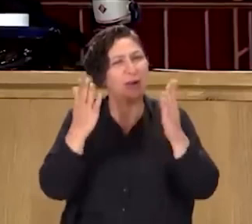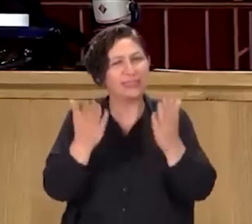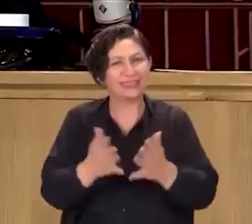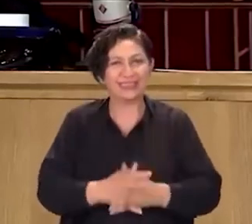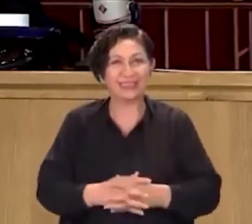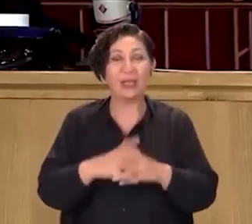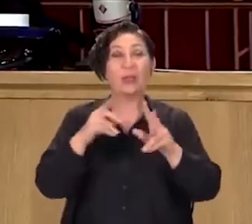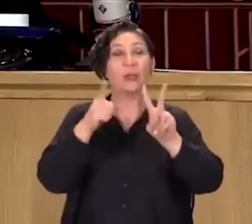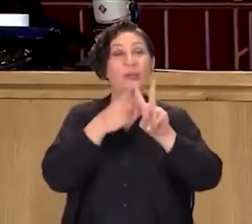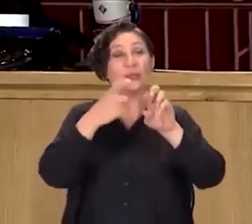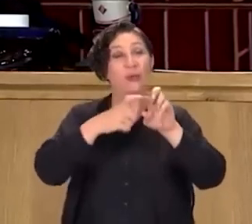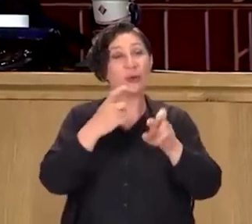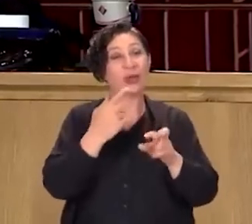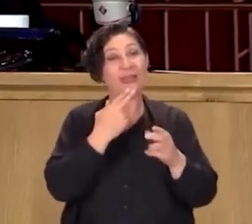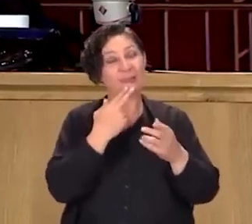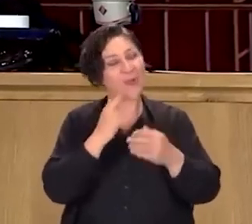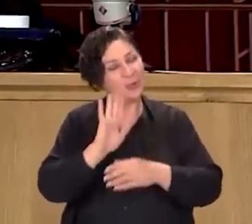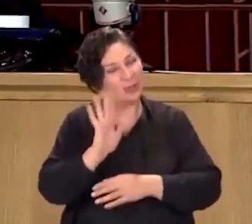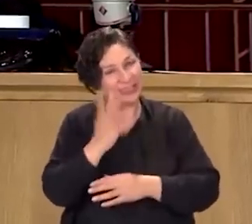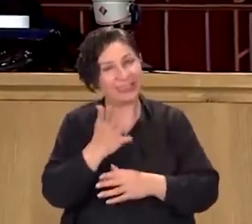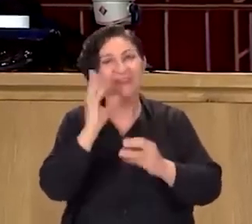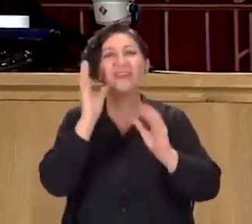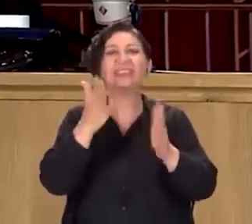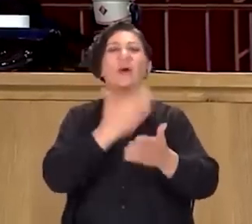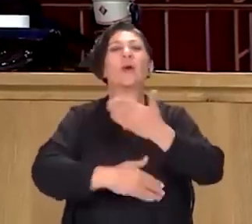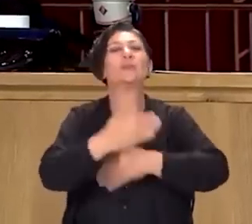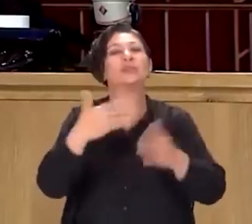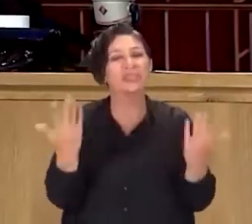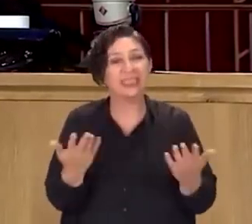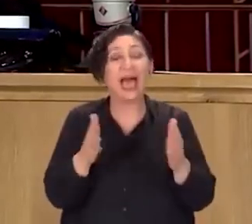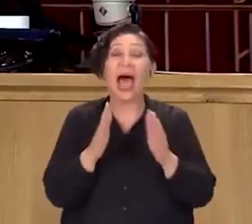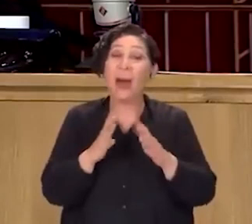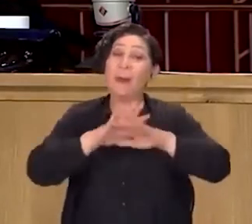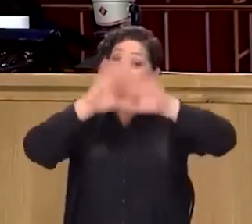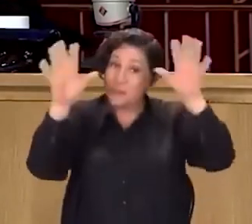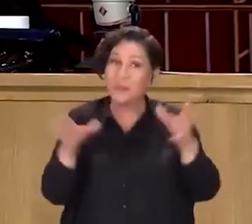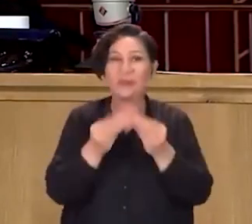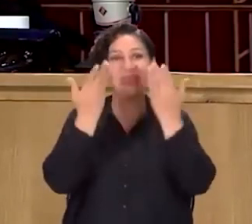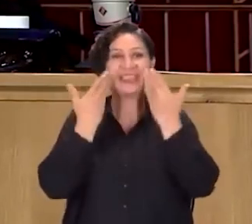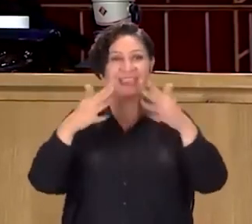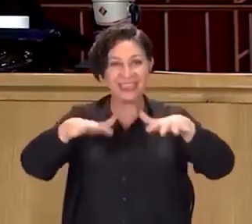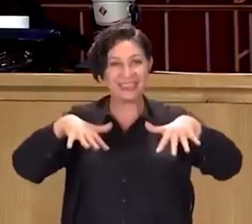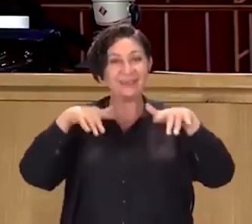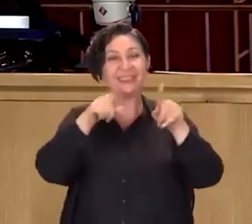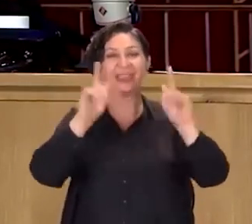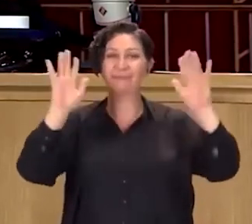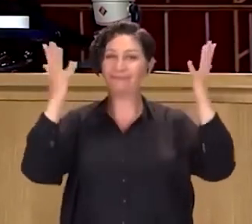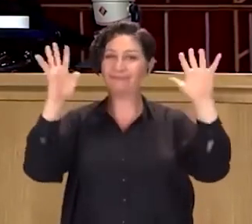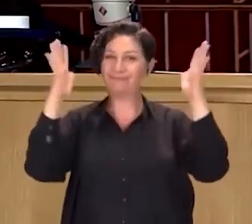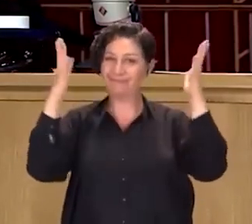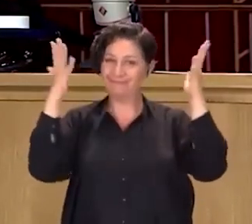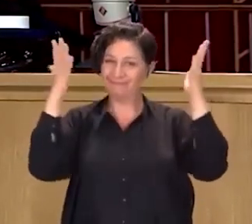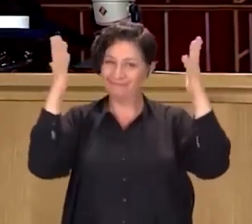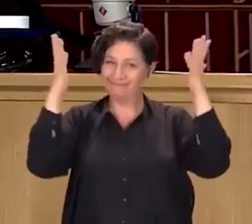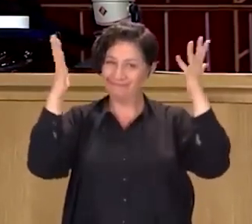Canım benim. Nur Yerlitaş'ı uğurlayacağız. Onu daha fazla yormayacağız. Ama bütün seyircilerimiz seni